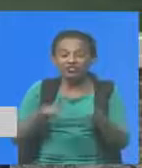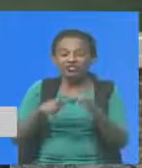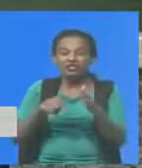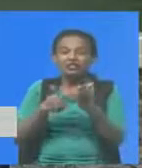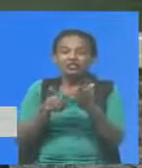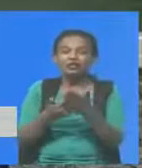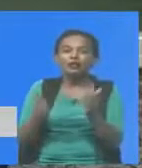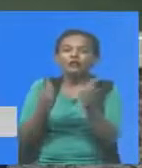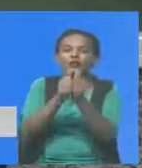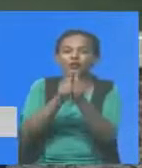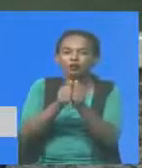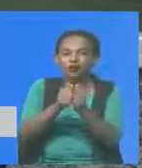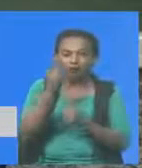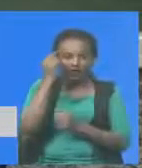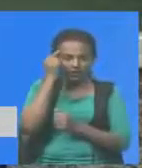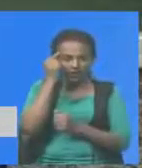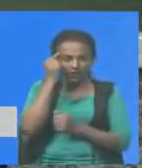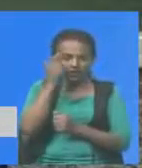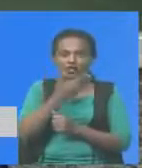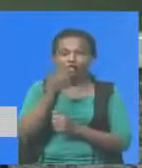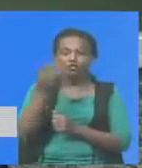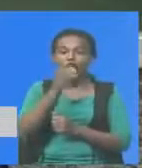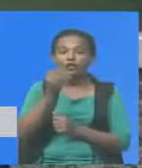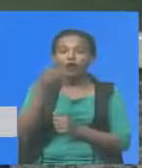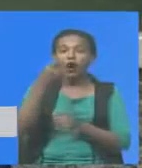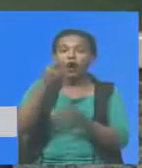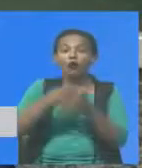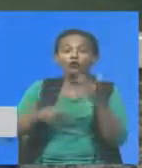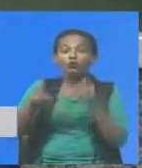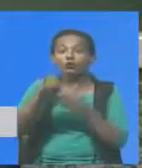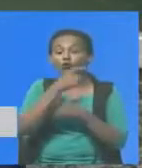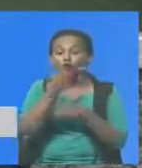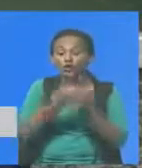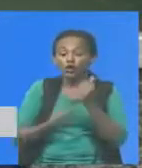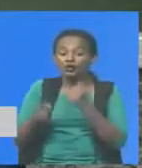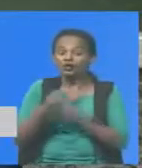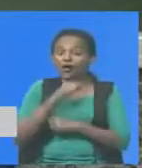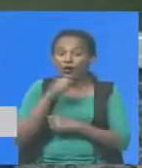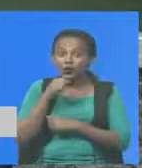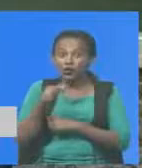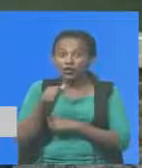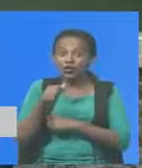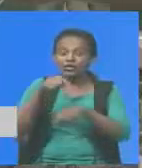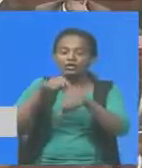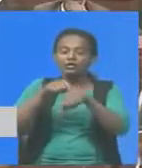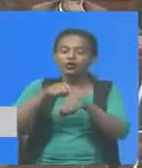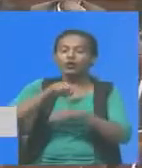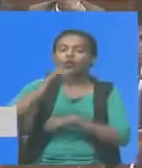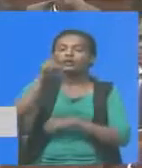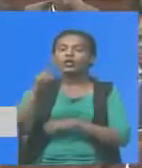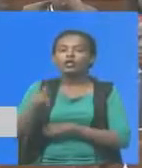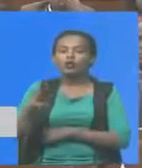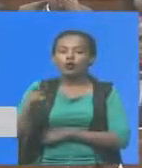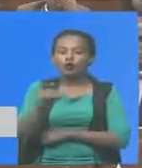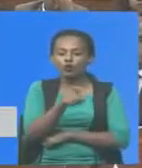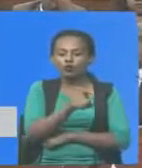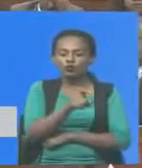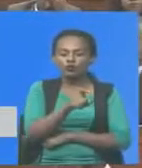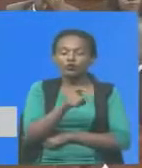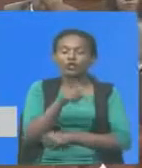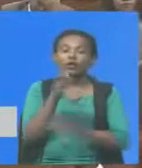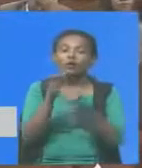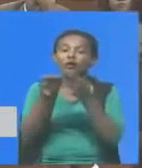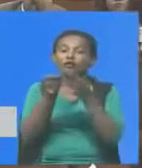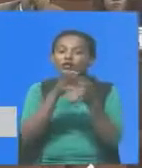ማሰብ የተሻለና አዋጭ መሆኑ ብቻ ሳይሆን ጊዜው የሚጠይቀው መሆኑንም